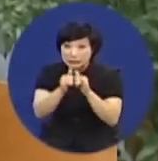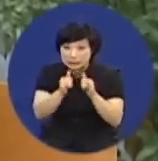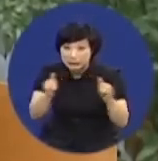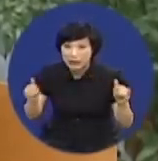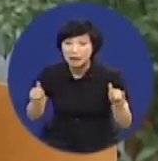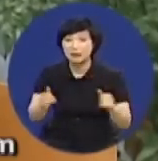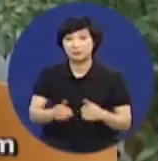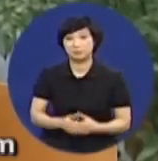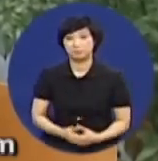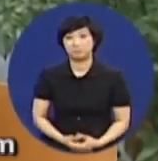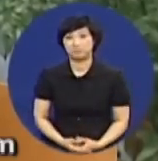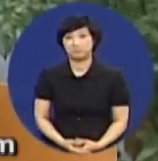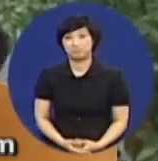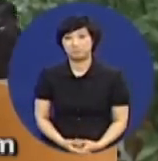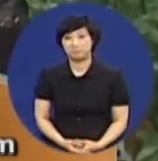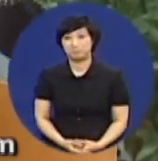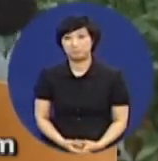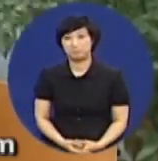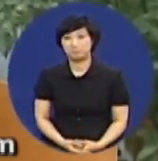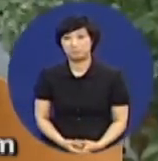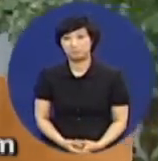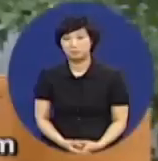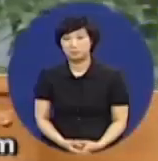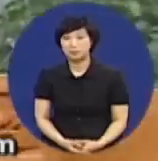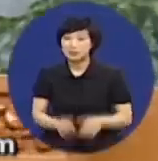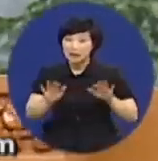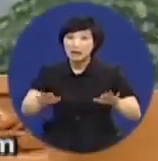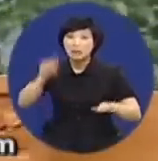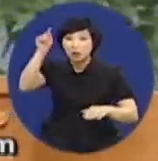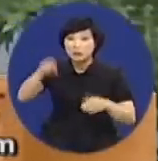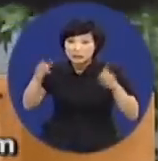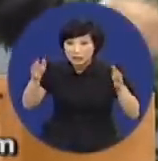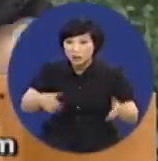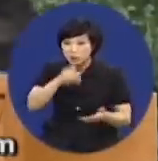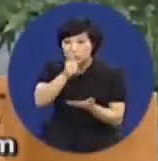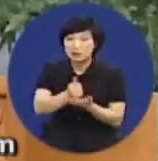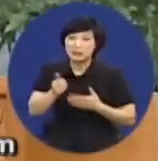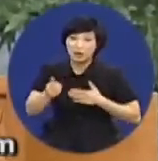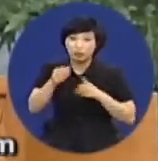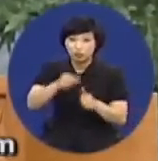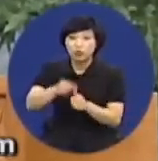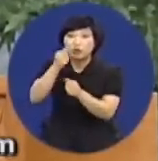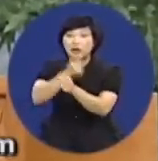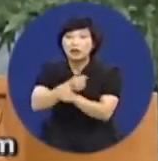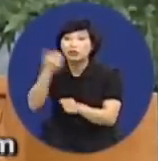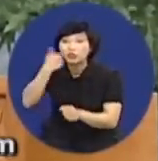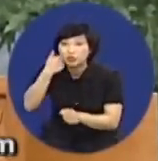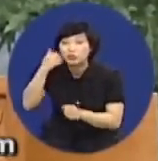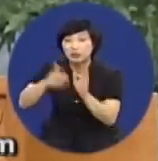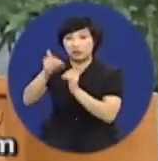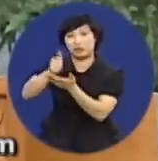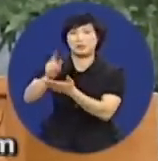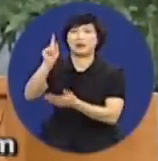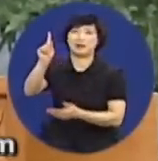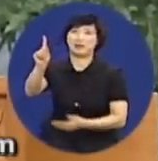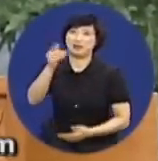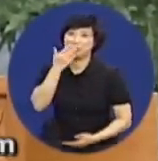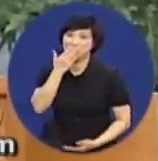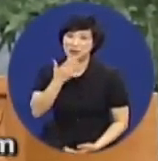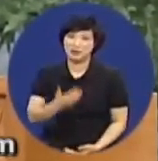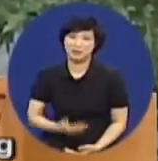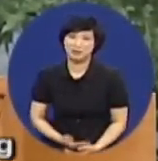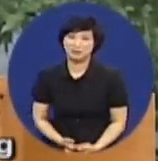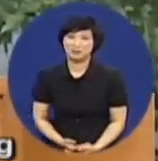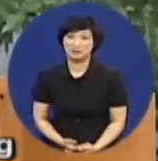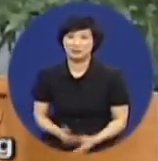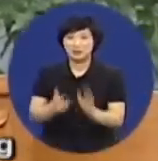ださる方ですと記録されています。天と地の間、罪から救うことのできる方はイエスし